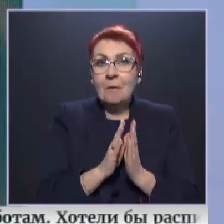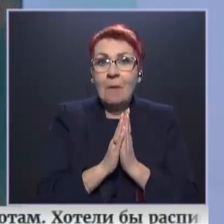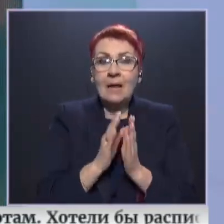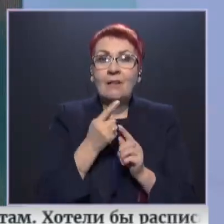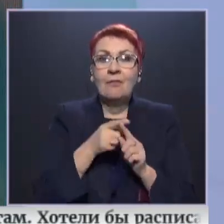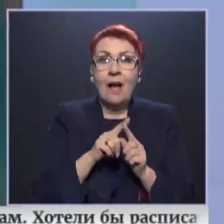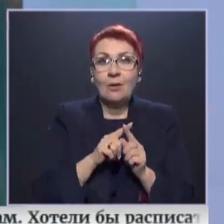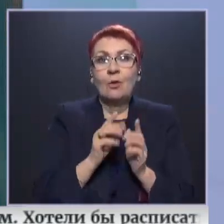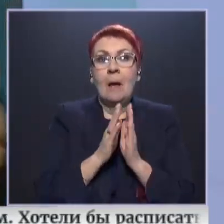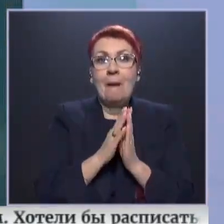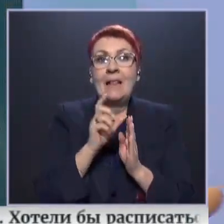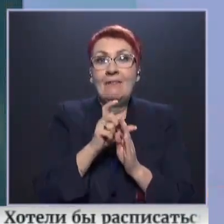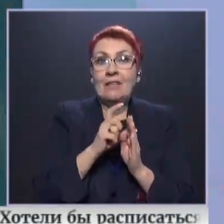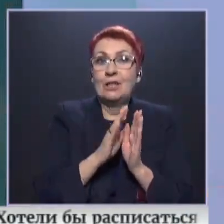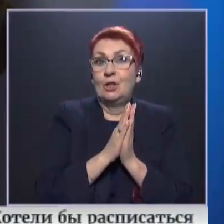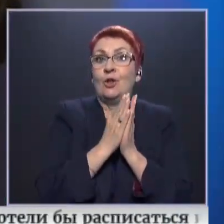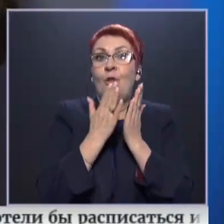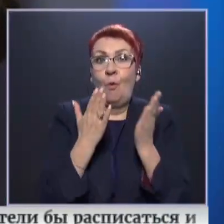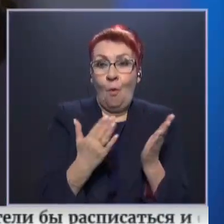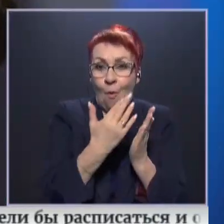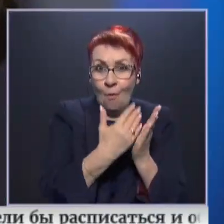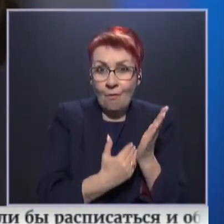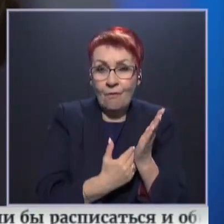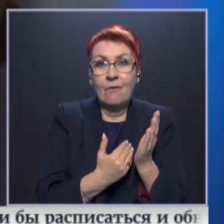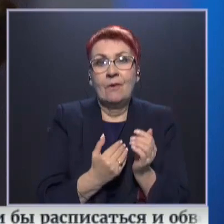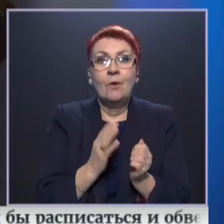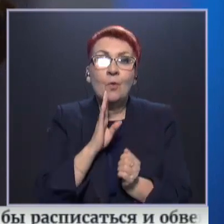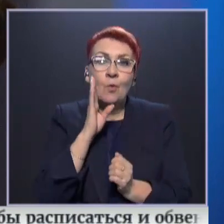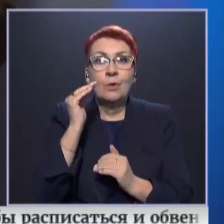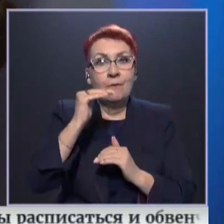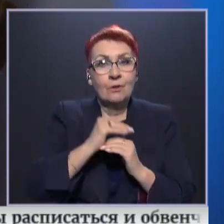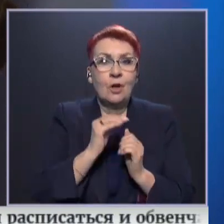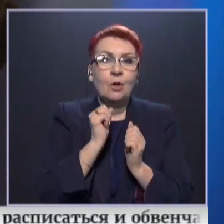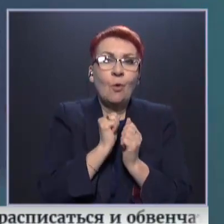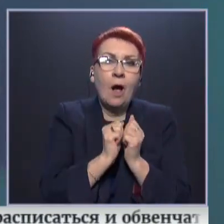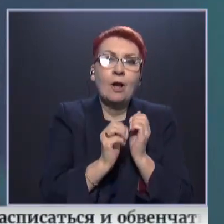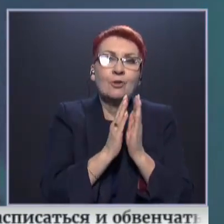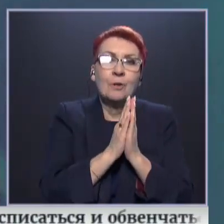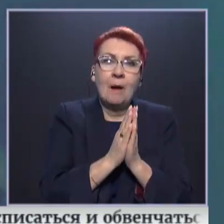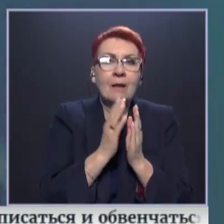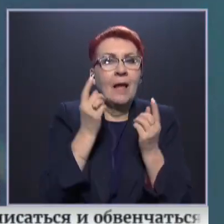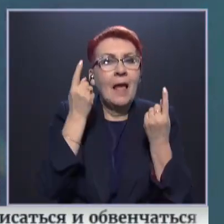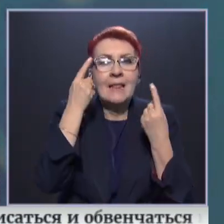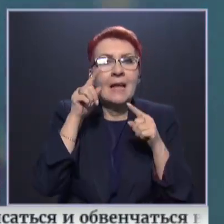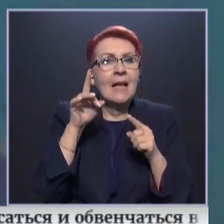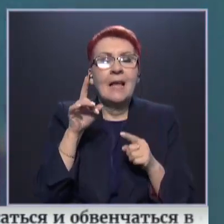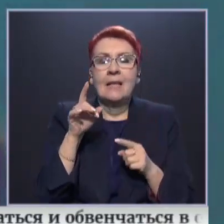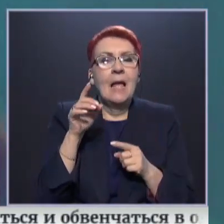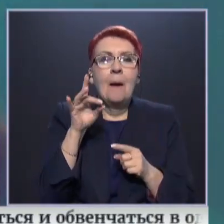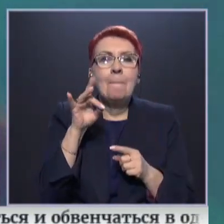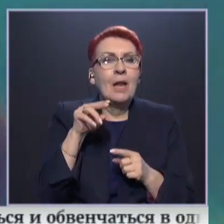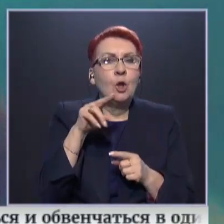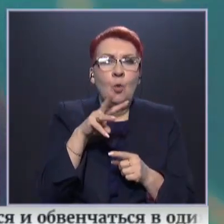в молитвословии значатся как утренние и вечерние, каждая из них – это совсем не придумка, это совсем не